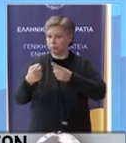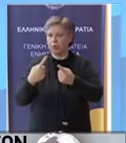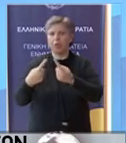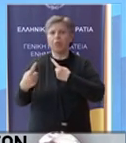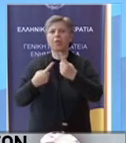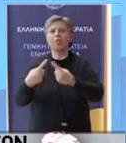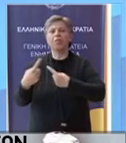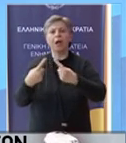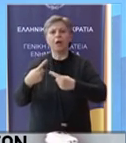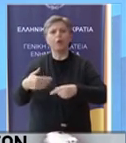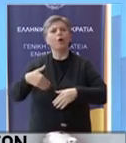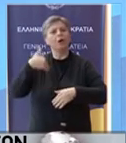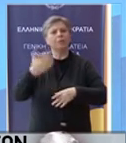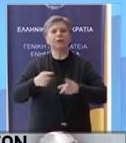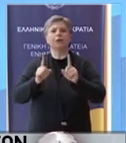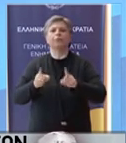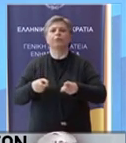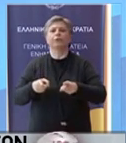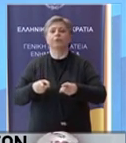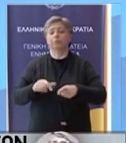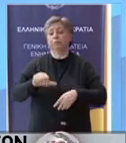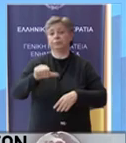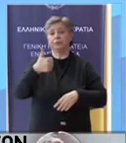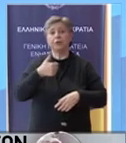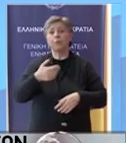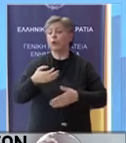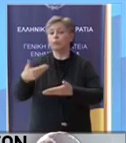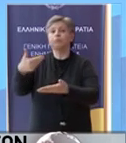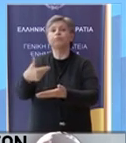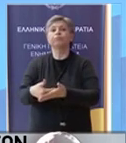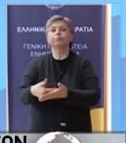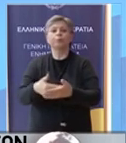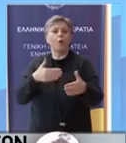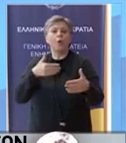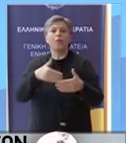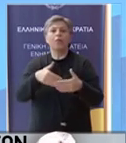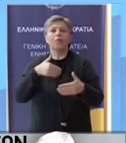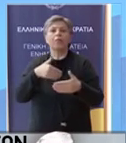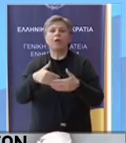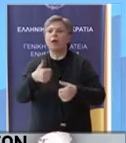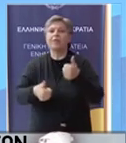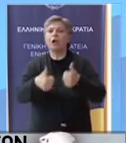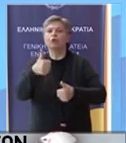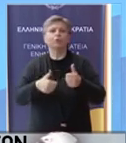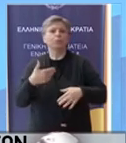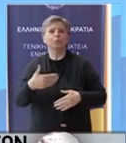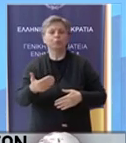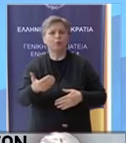θα κάνει αφού μας παρουσιαστεί και το χρονοδιάγραμμα εκ μέρους του Εθνικού Συμβουλίου Ραδιοτηλεόρασης για τη διεξαγωγή του διαγωνισμού.